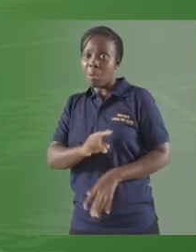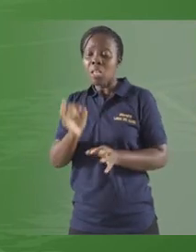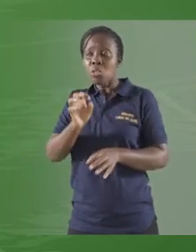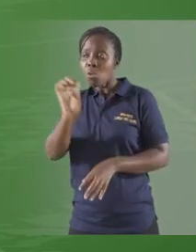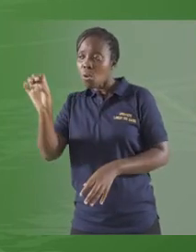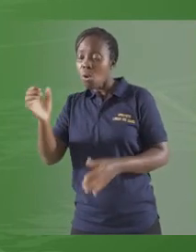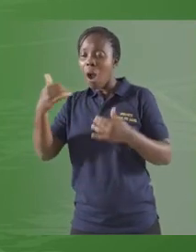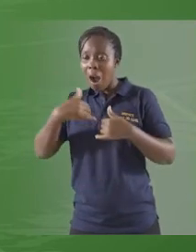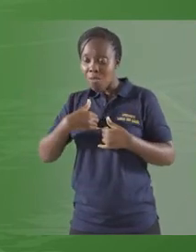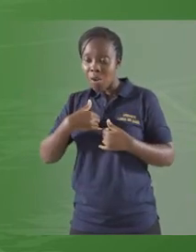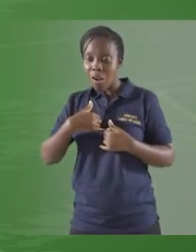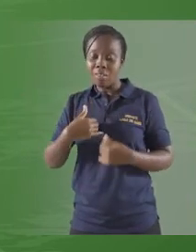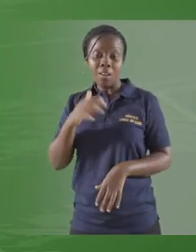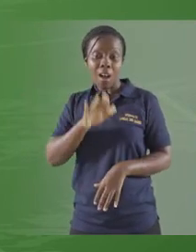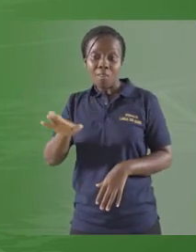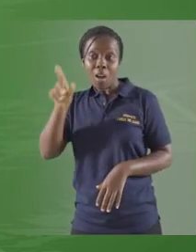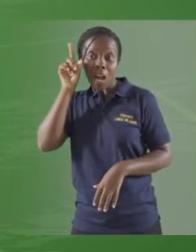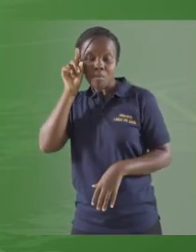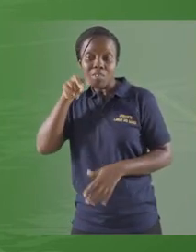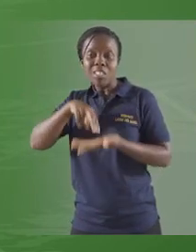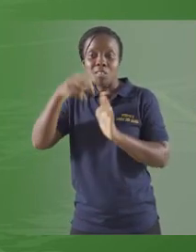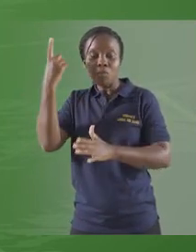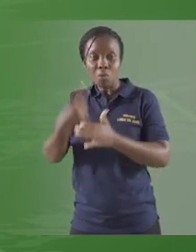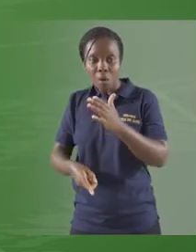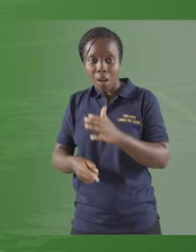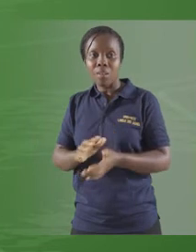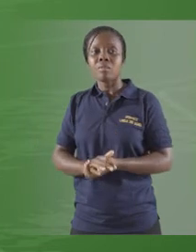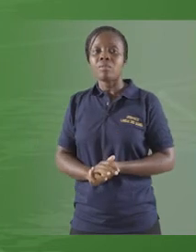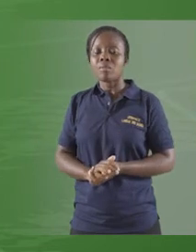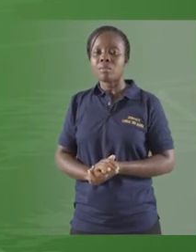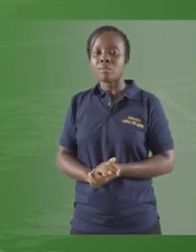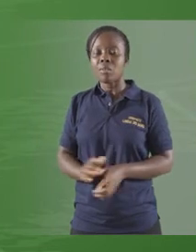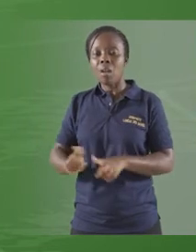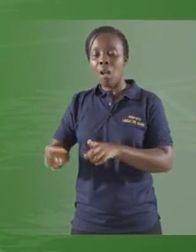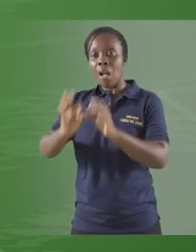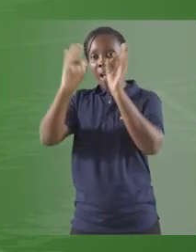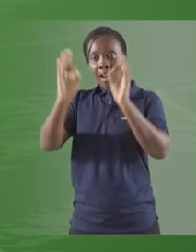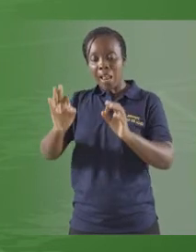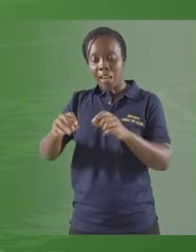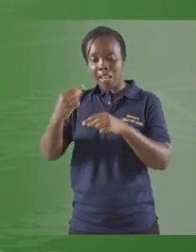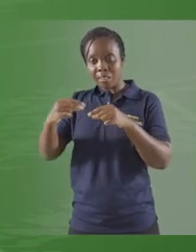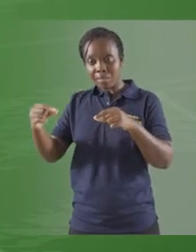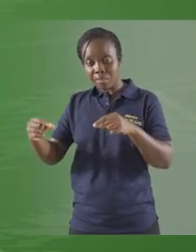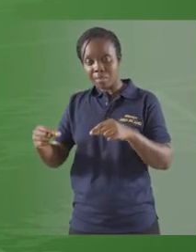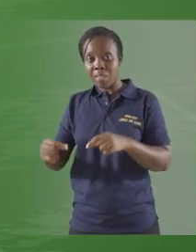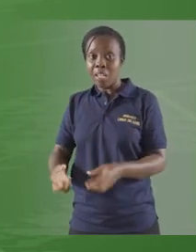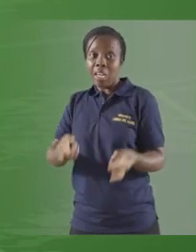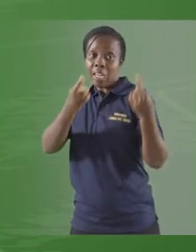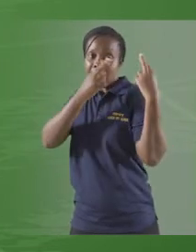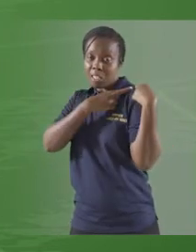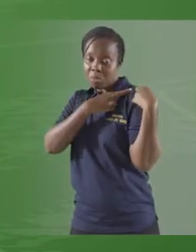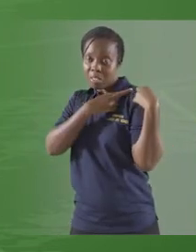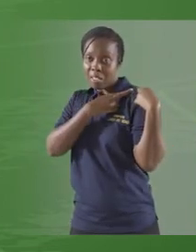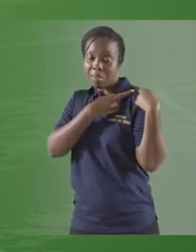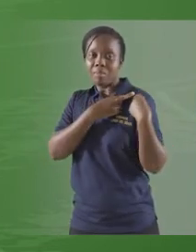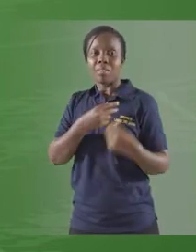albinos, ça voudrait dire que l'allèle responsable est masqué, c'est-à-dire est caché chez ses